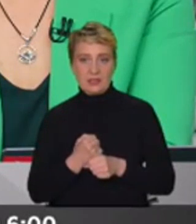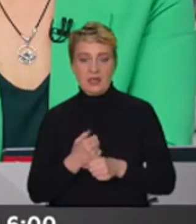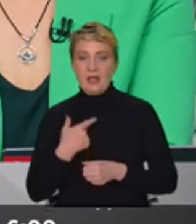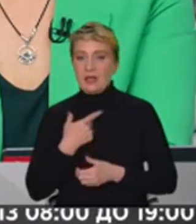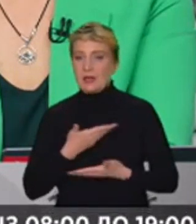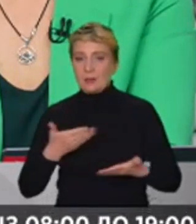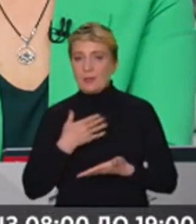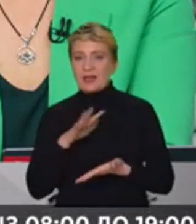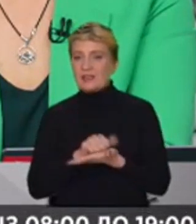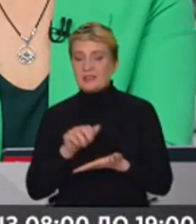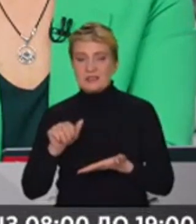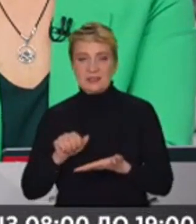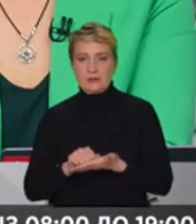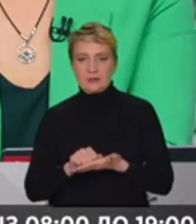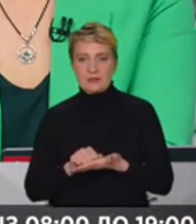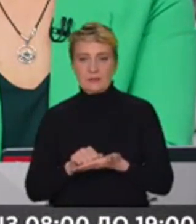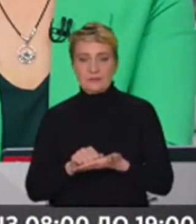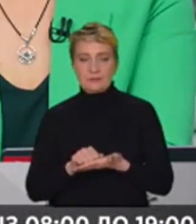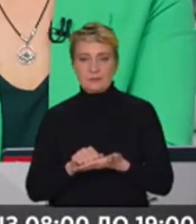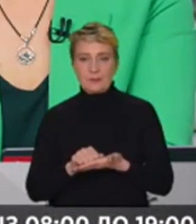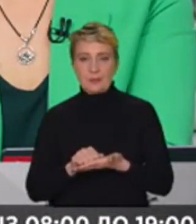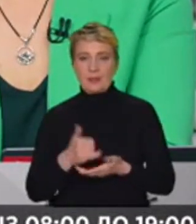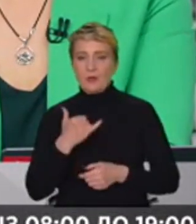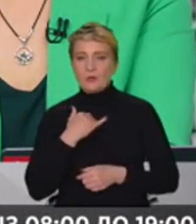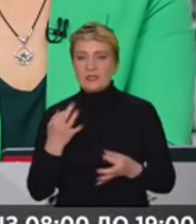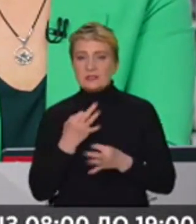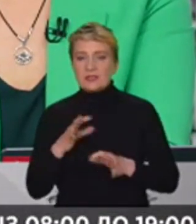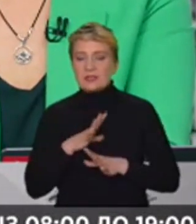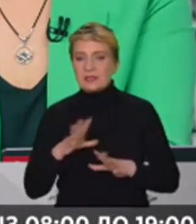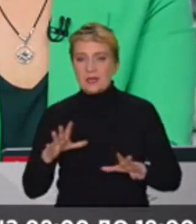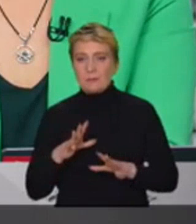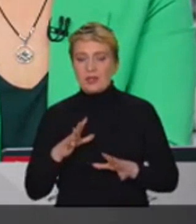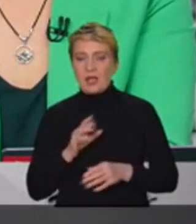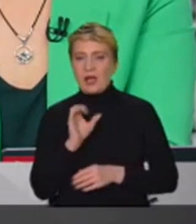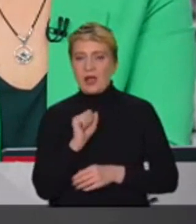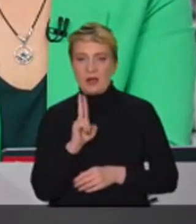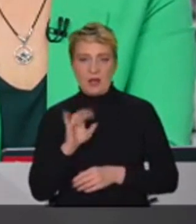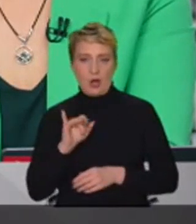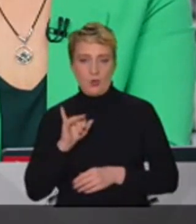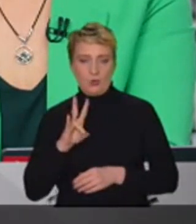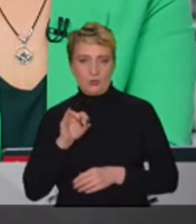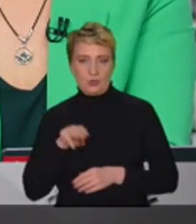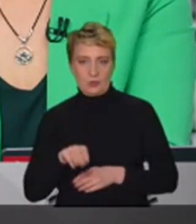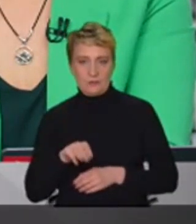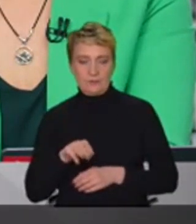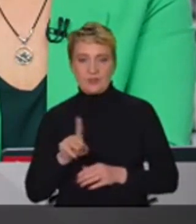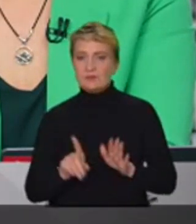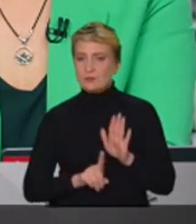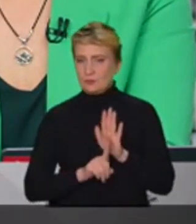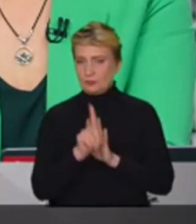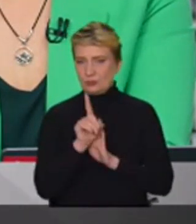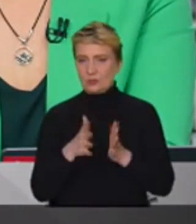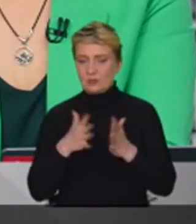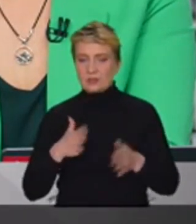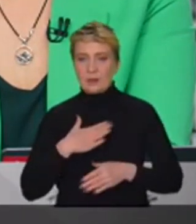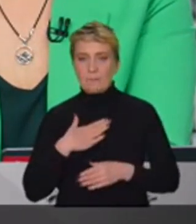не занимаемся непосредственно OnlyFans, у нас никогда там не было аккаунтов, и, грубо говоря, вообще все это взлетело, потому что в моем